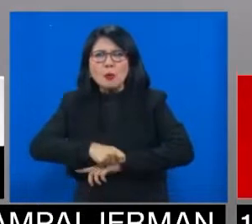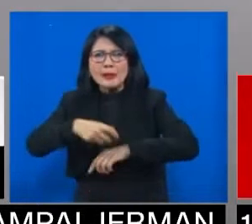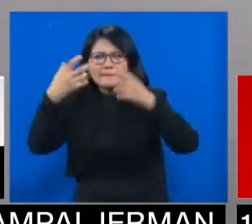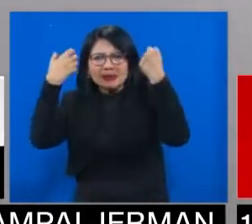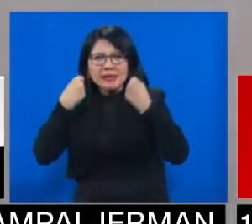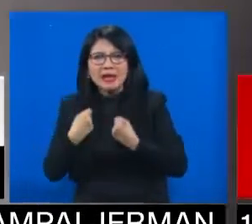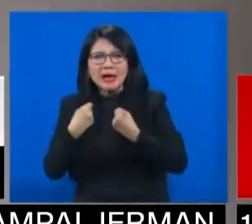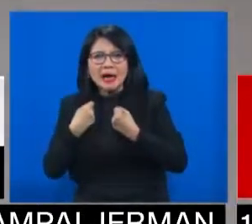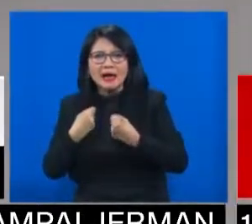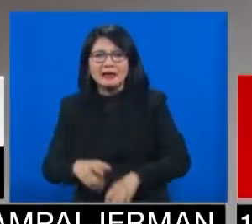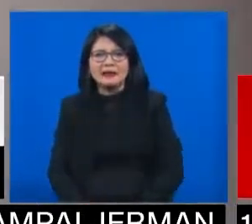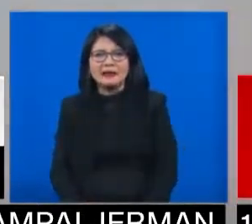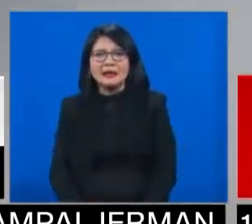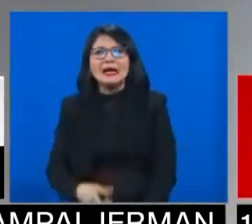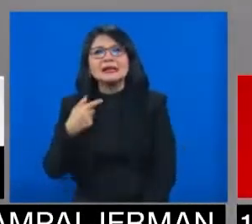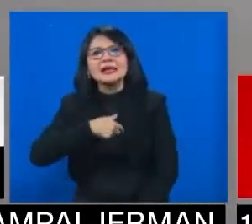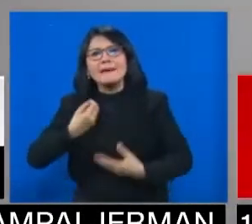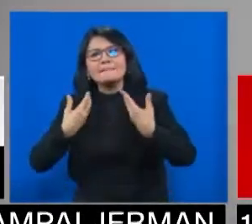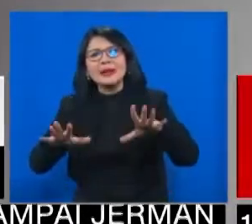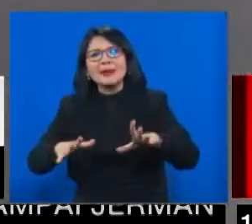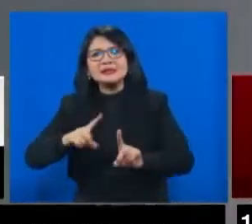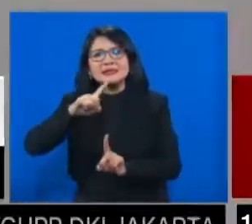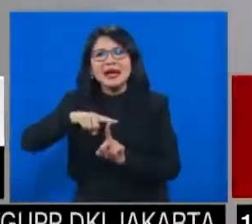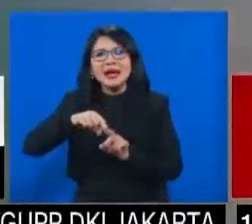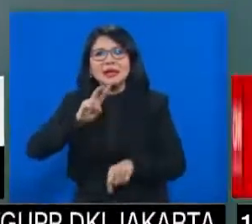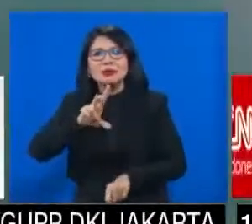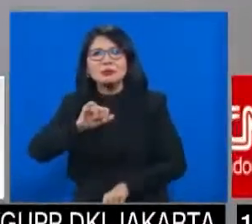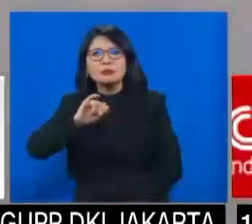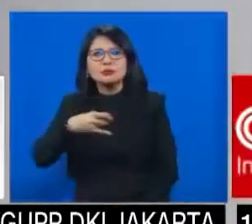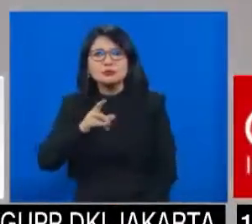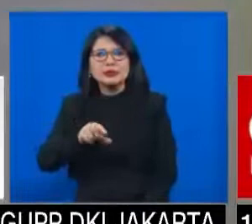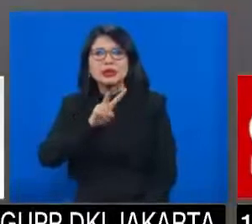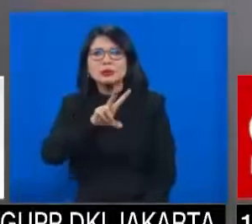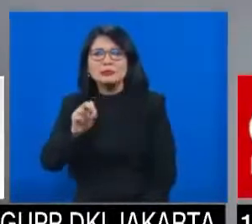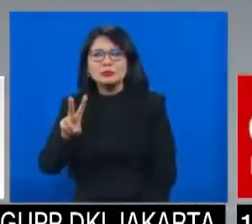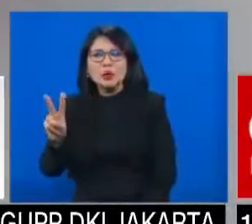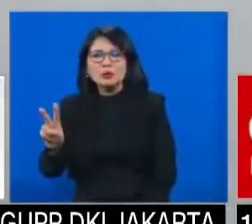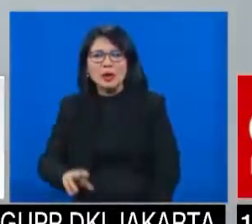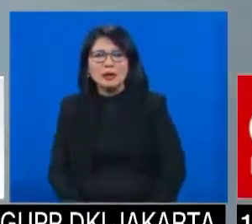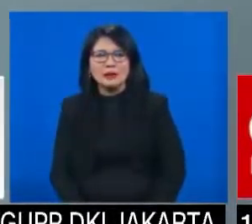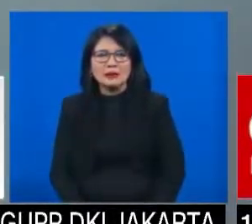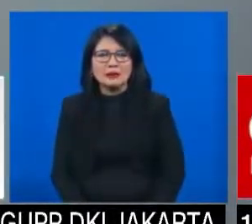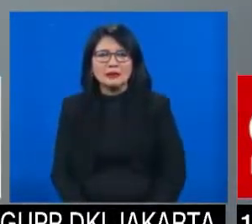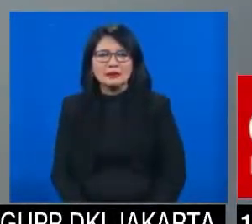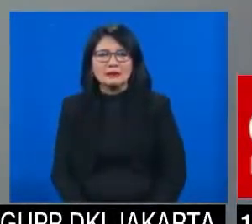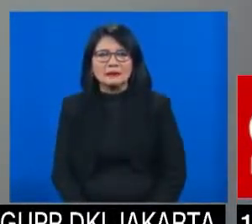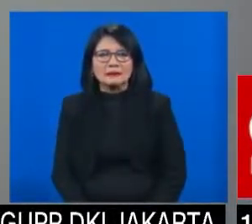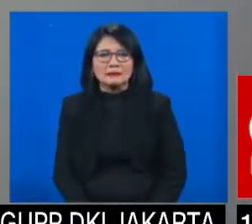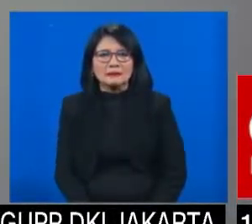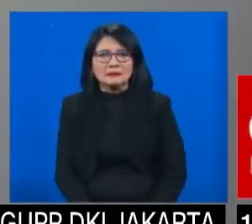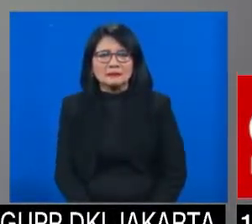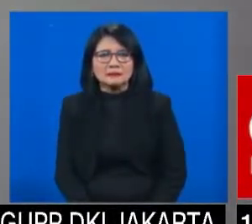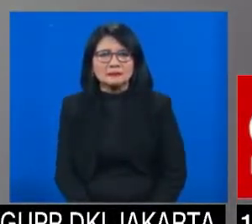di rutan Bareskrim Polri dan dibebaskan Rabu 20 Juli 2022. Tim Liputan CNN Indonesia.